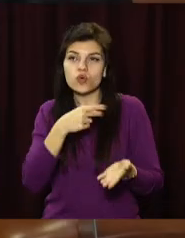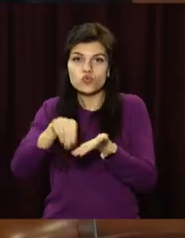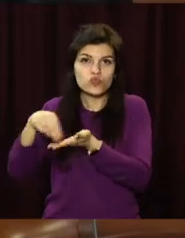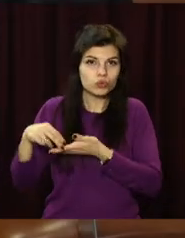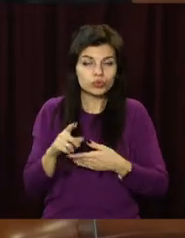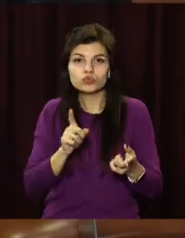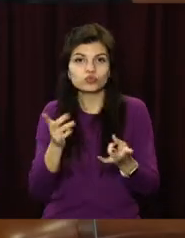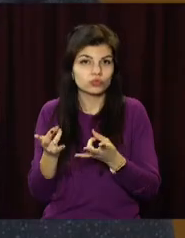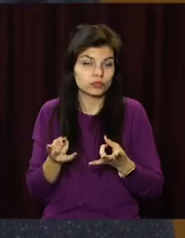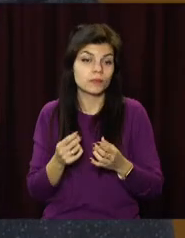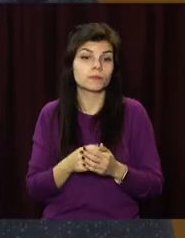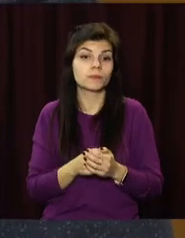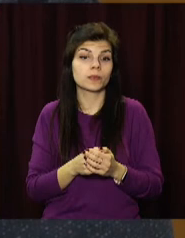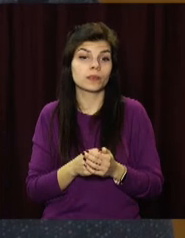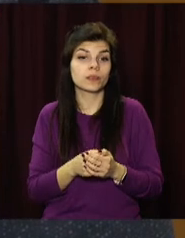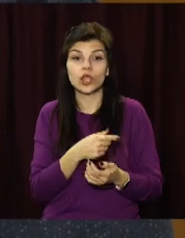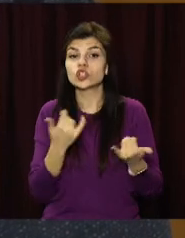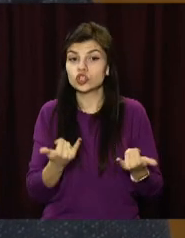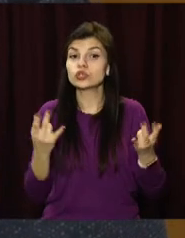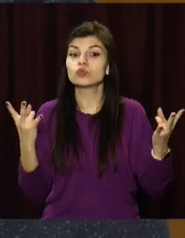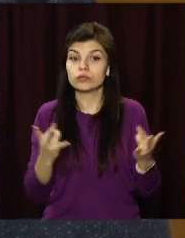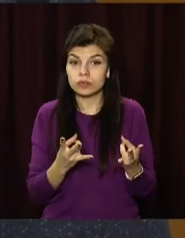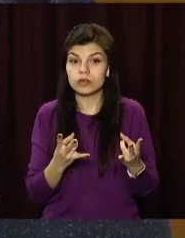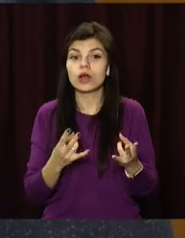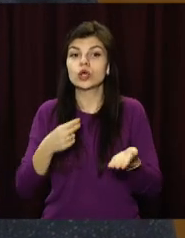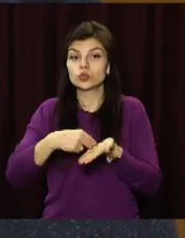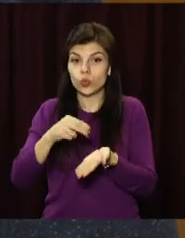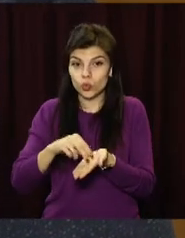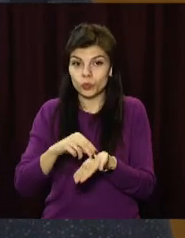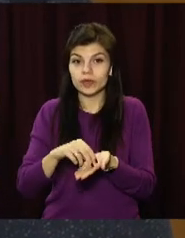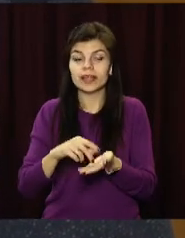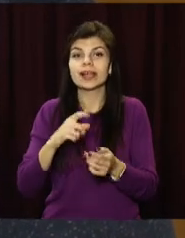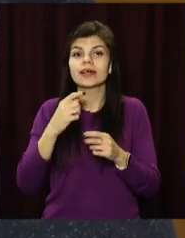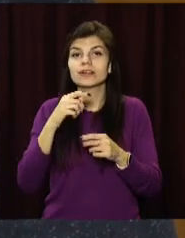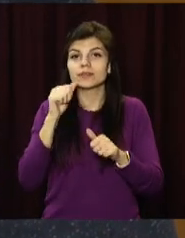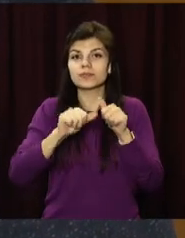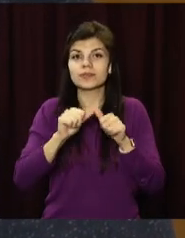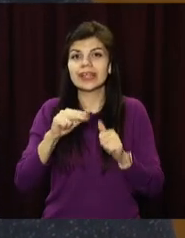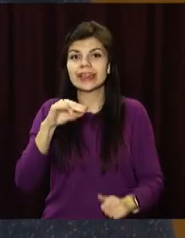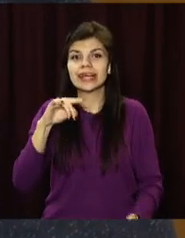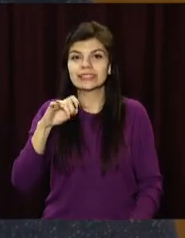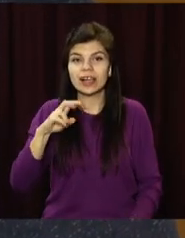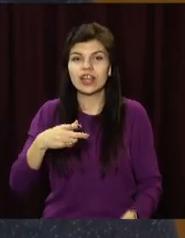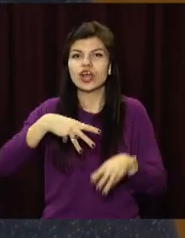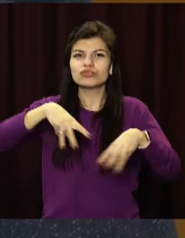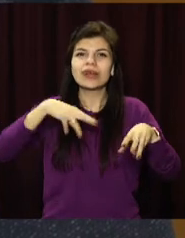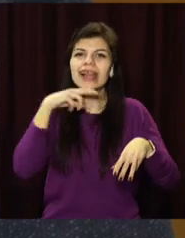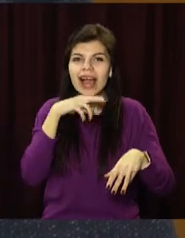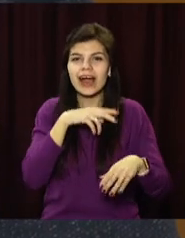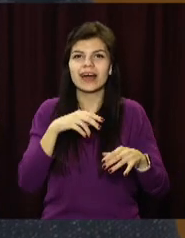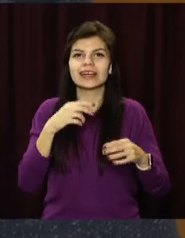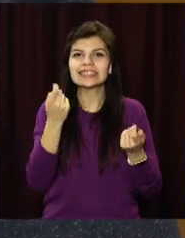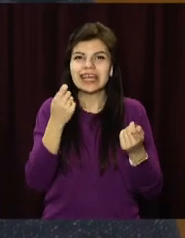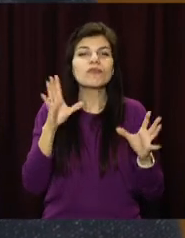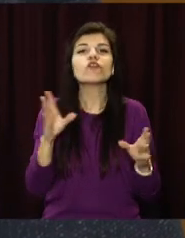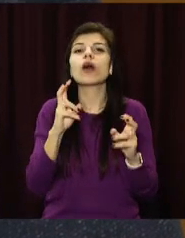пределами країни. Відповідно, зараз необхідно закупати там, дизель, средства боротьби, удобрення, вот то, що